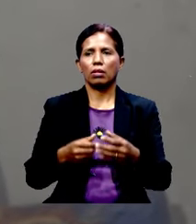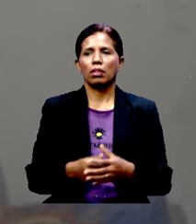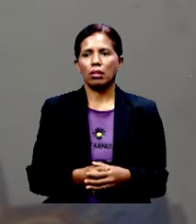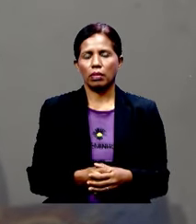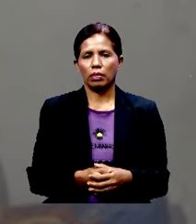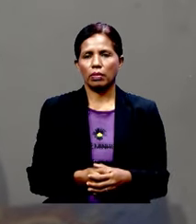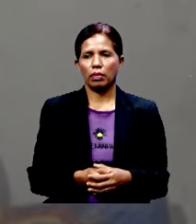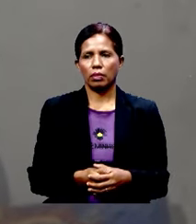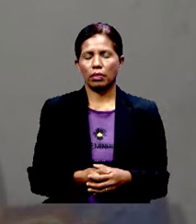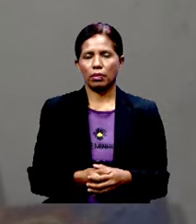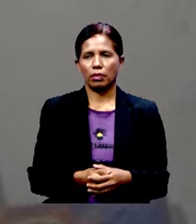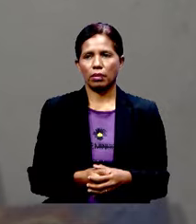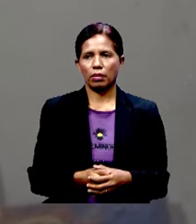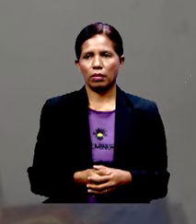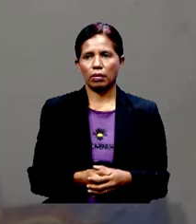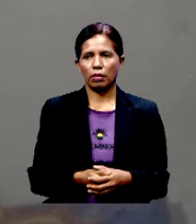dah.